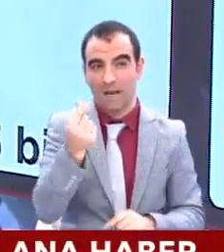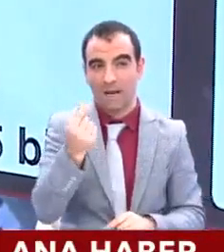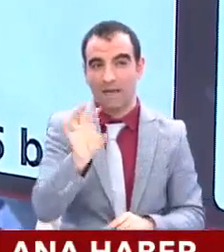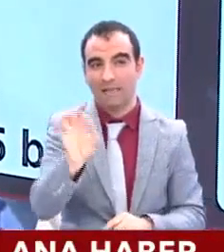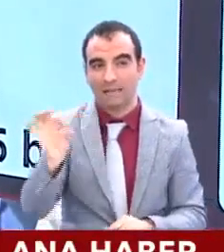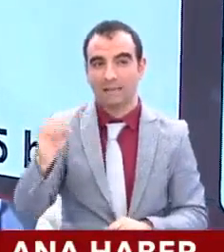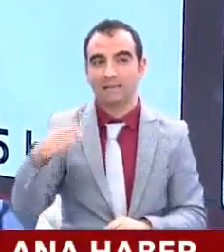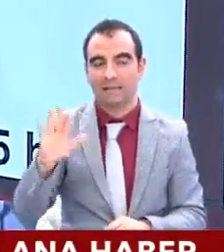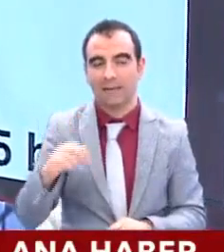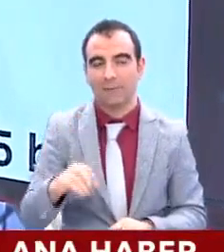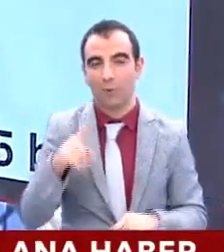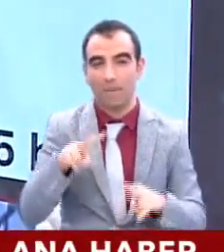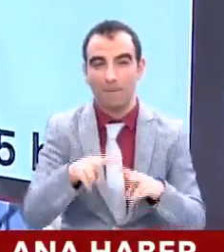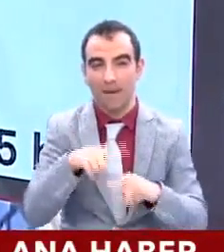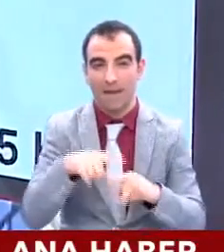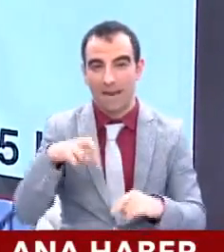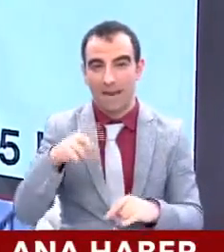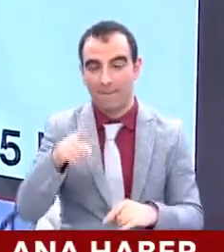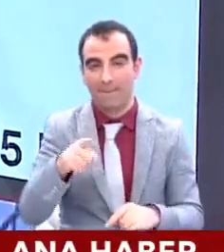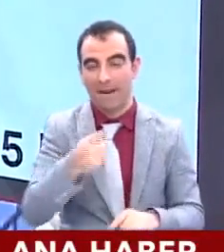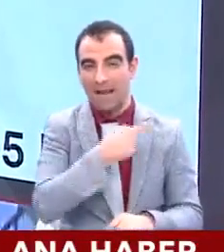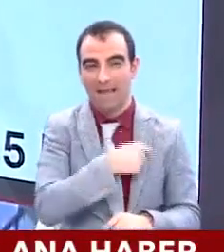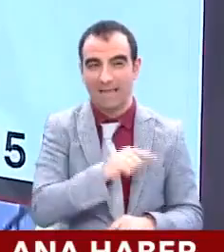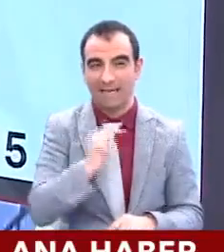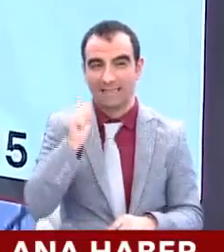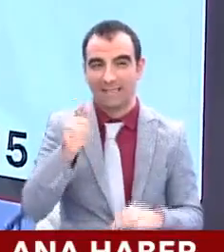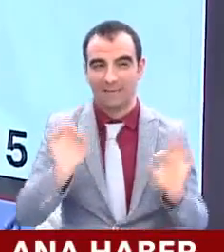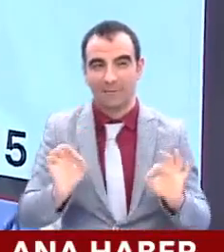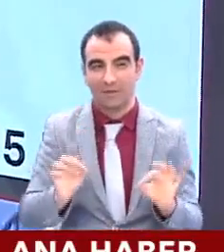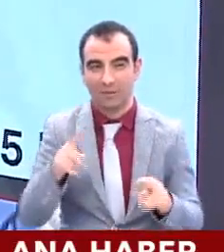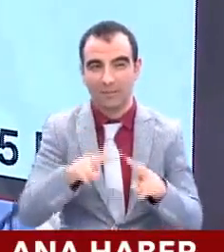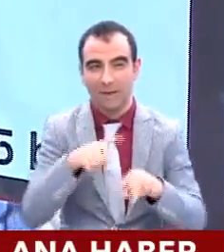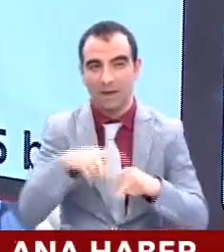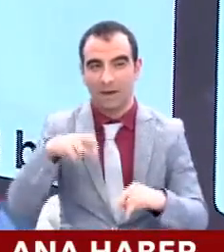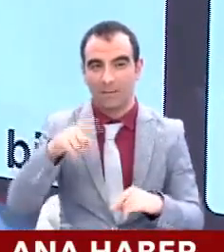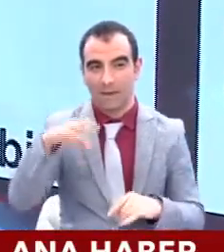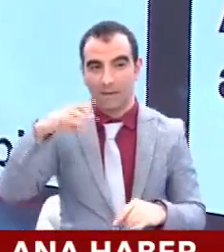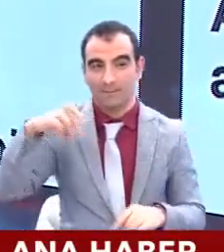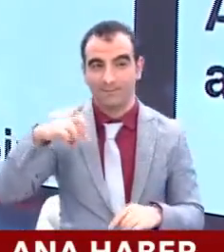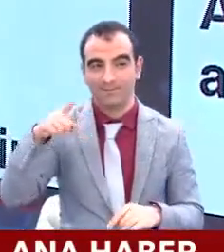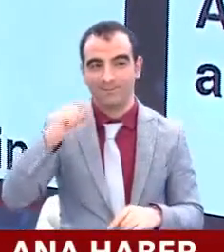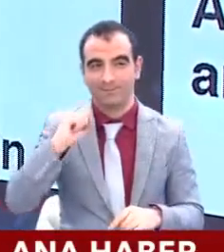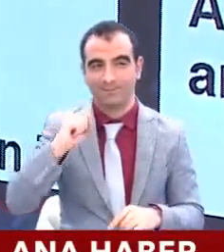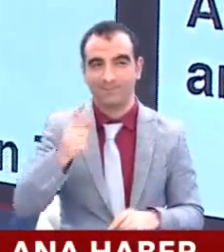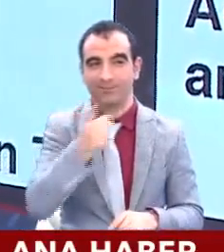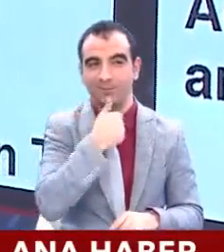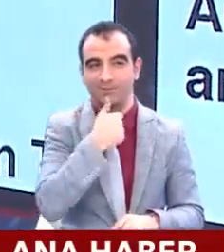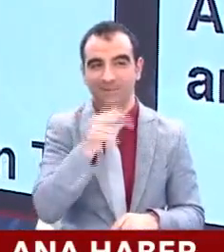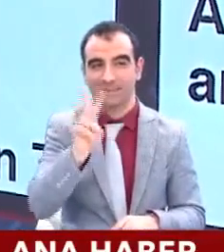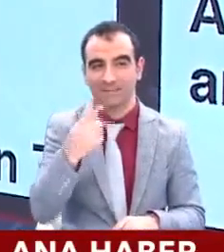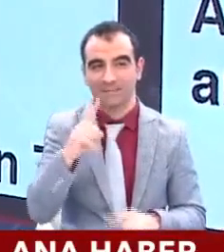talep etmiyor MHP de Adalet bulguları yarın başlayacak Milliyetçi Hareket partisinde AK Parti erkekler